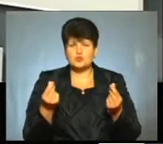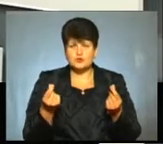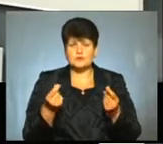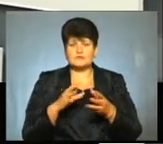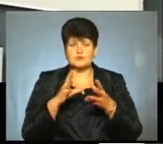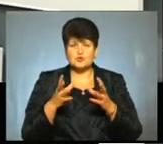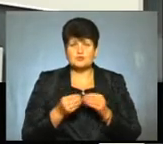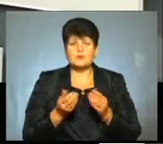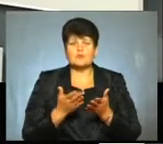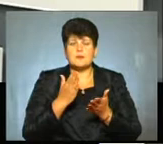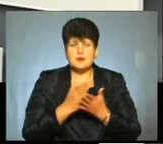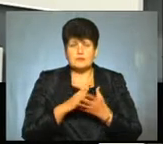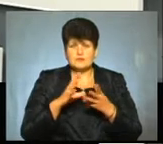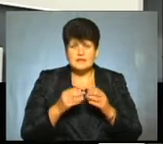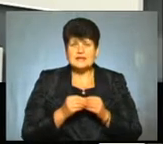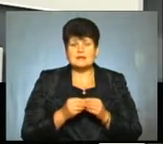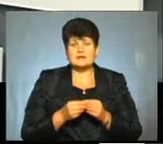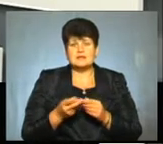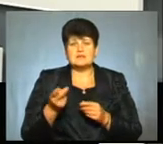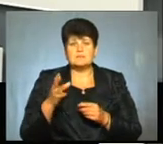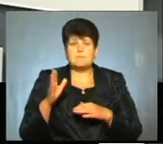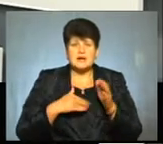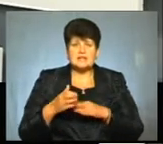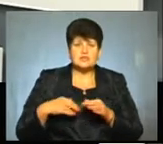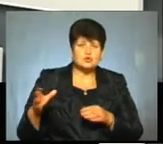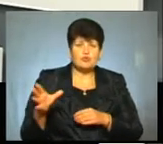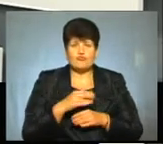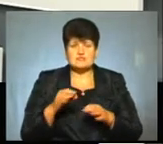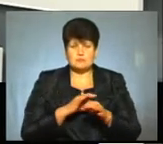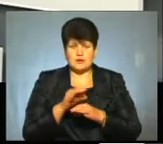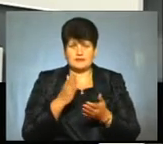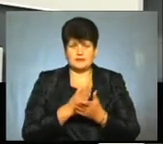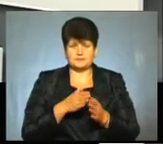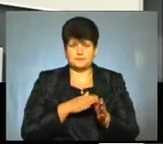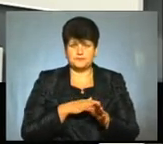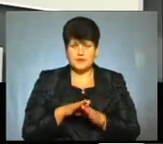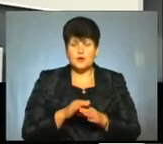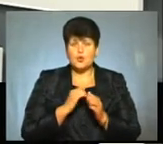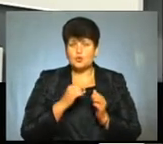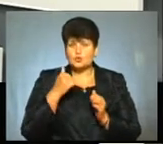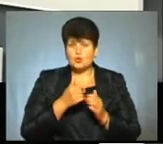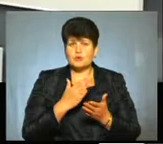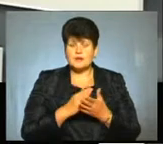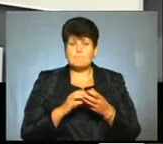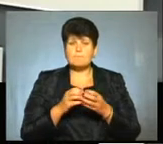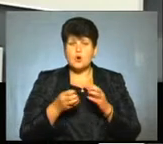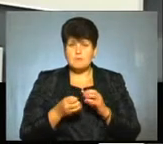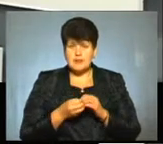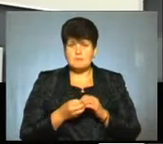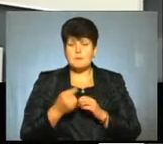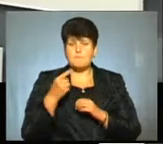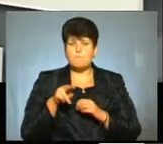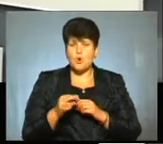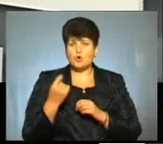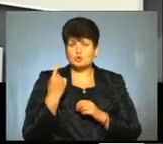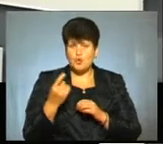ми до загальної суми маємо. І зазвичай практично всі проєкти вони є реалізовані. У нас кожного року виникають якісь проблеми, можливо, по